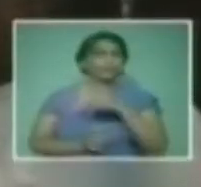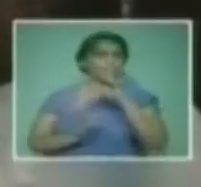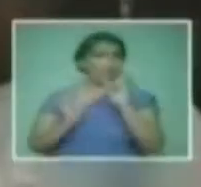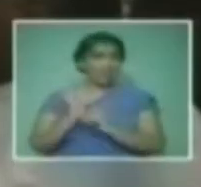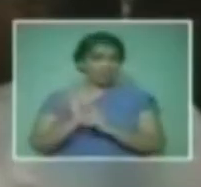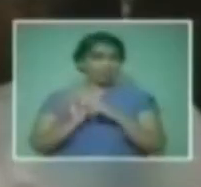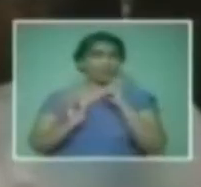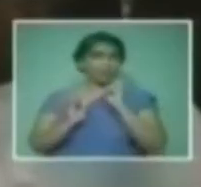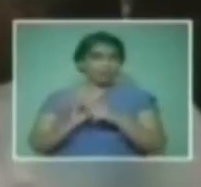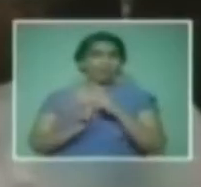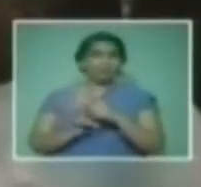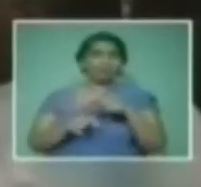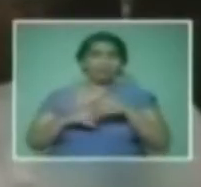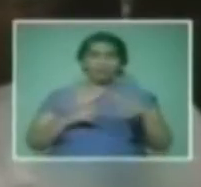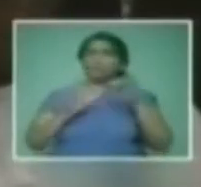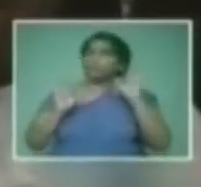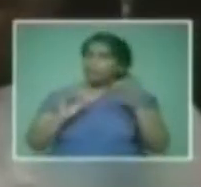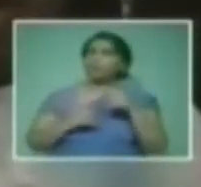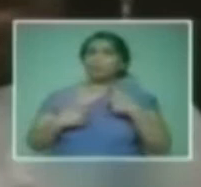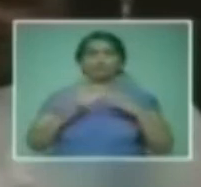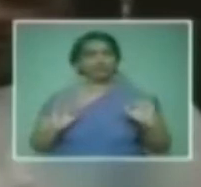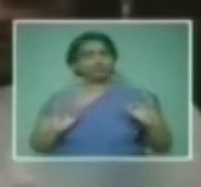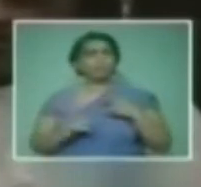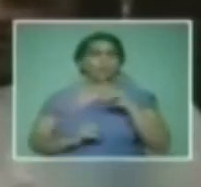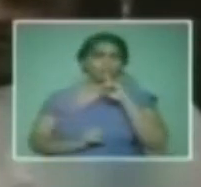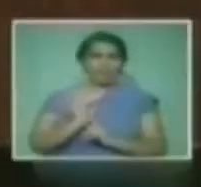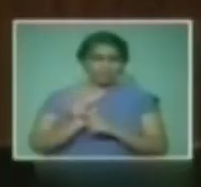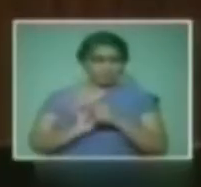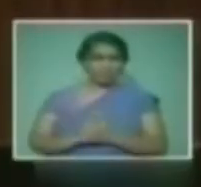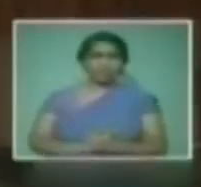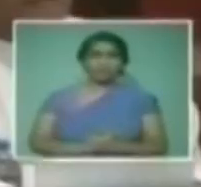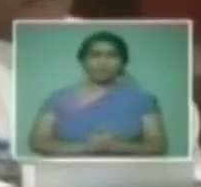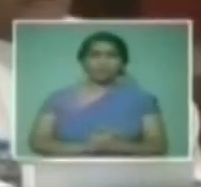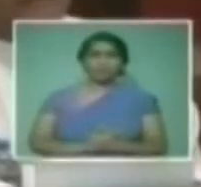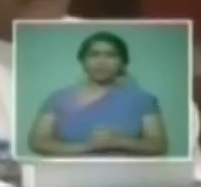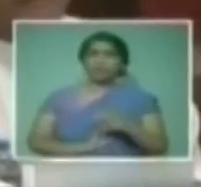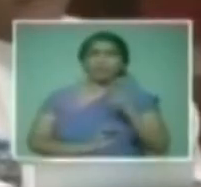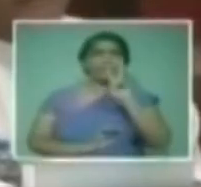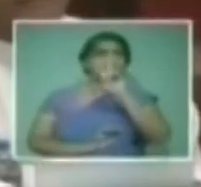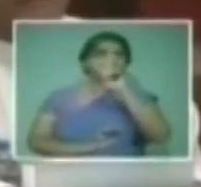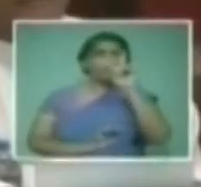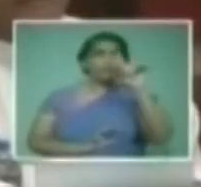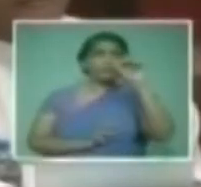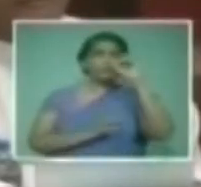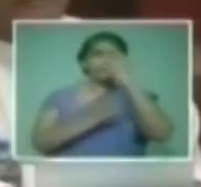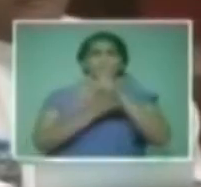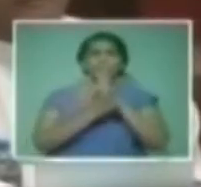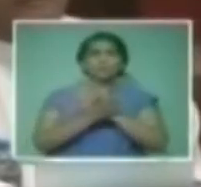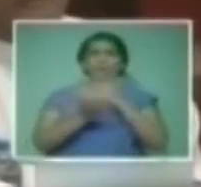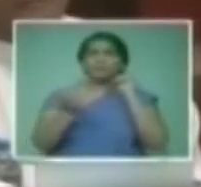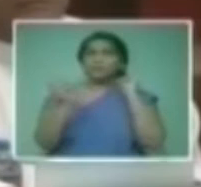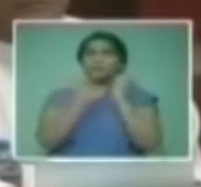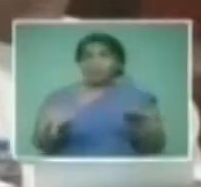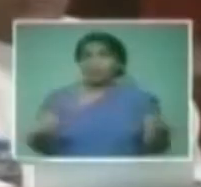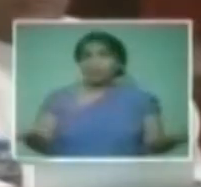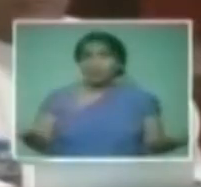எதிர்கட்சியின் பிரதம கொரோடா இன்று இதற்கு தயார் என கூறினார். அதற்கு நாம் இணக்கம் தெரிவிக்கின்றோம். அப்படி என்றால் 22வது அரசியலமைப்பு திருத்தம்